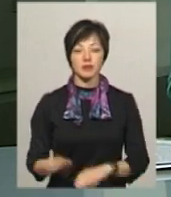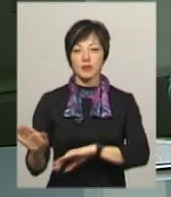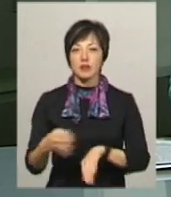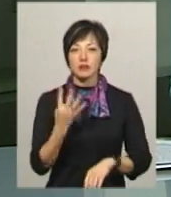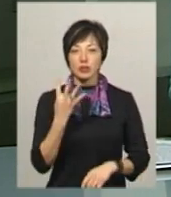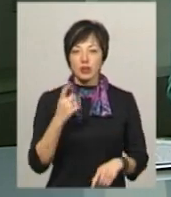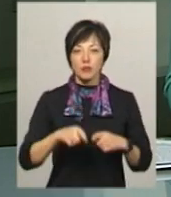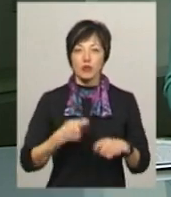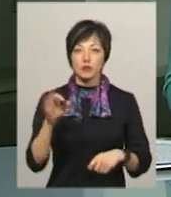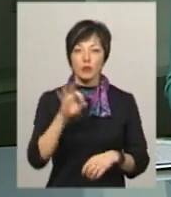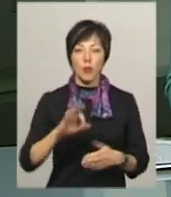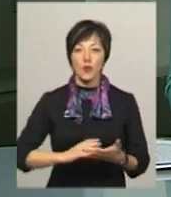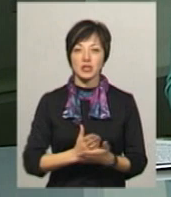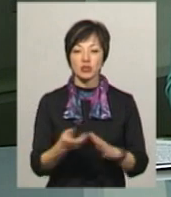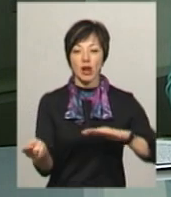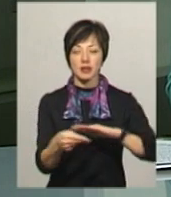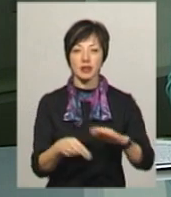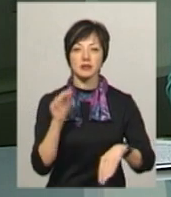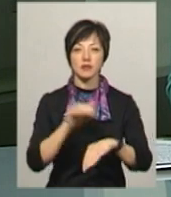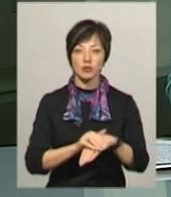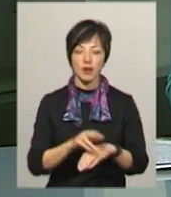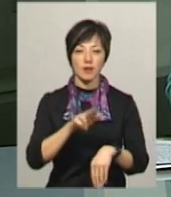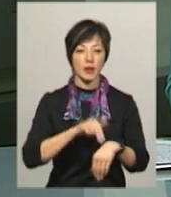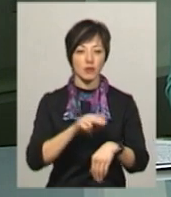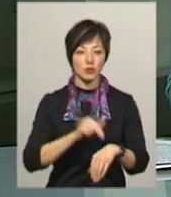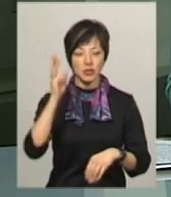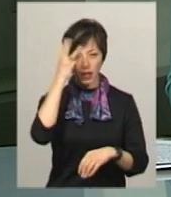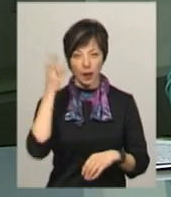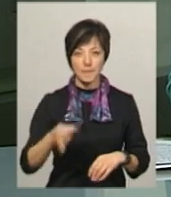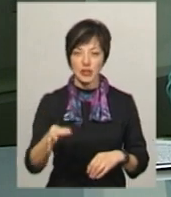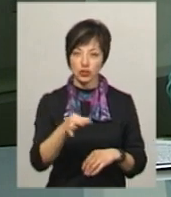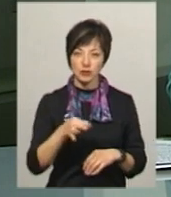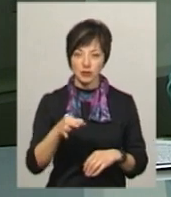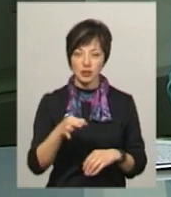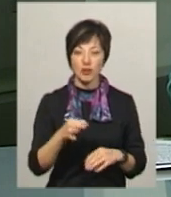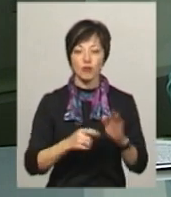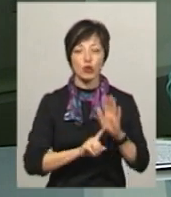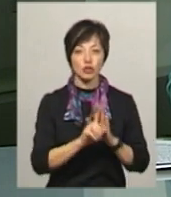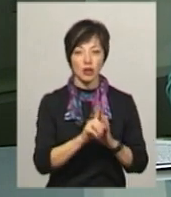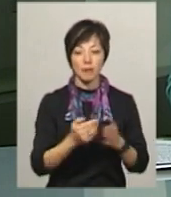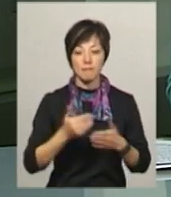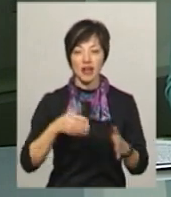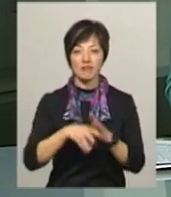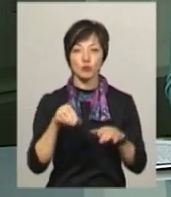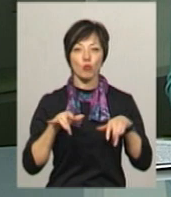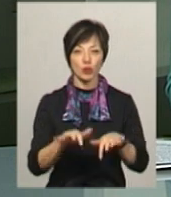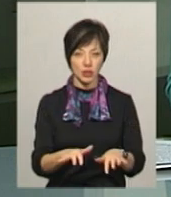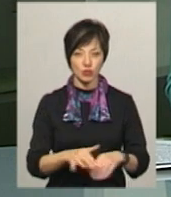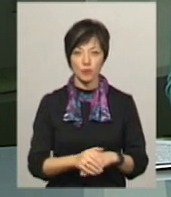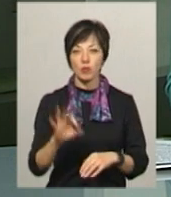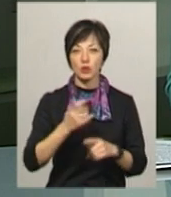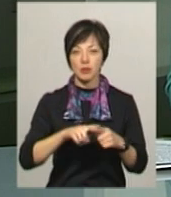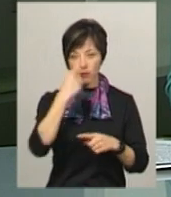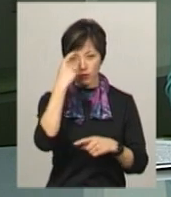4 порушення щодо політичної агітації зафіксували правоохоронці на Хмельниччині від початку передвиборчого процесу. Про